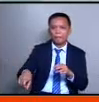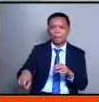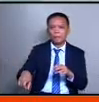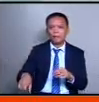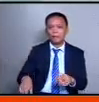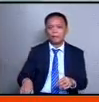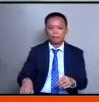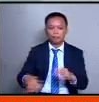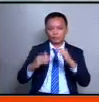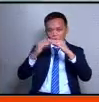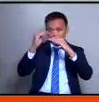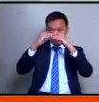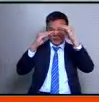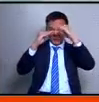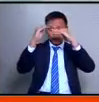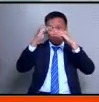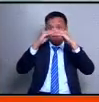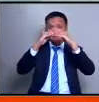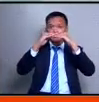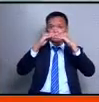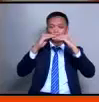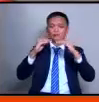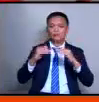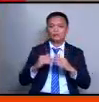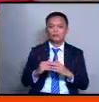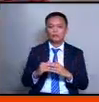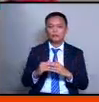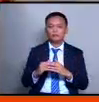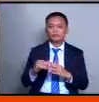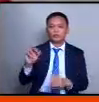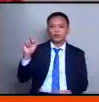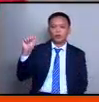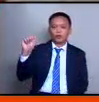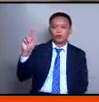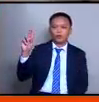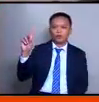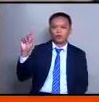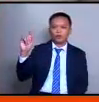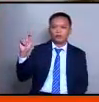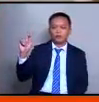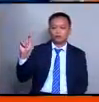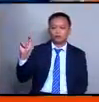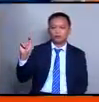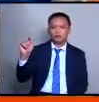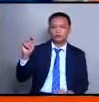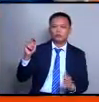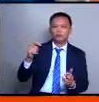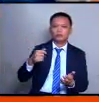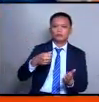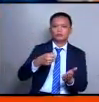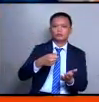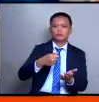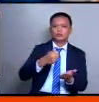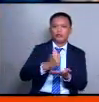existing buildings, dapat mag-structural audit na. Huwag na antayin yung lindol. Kaya